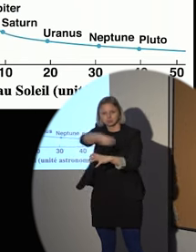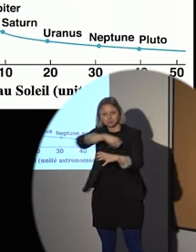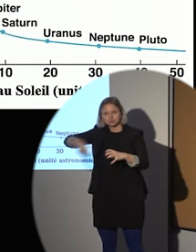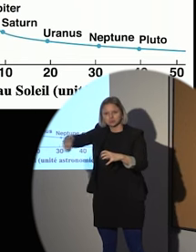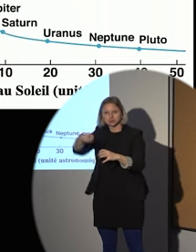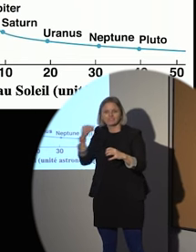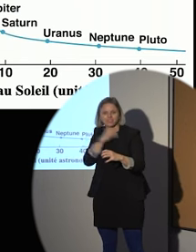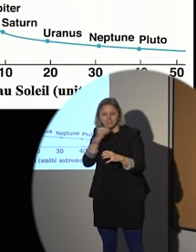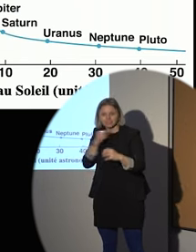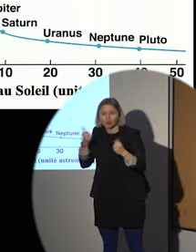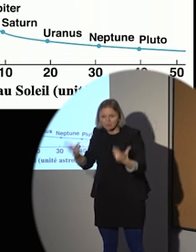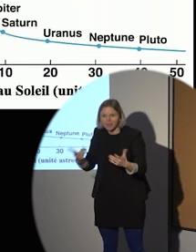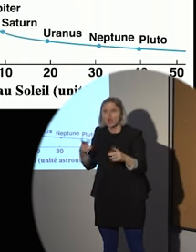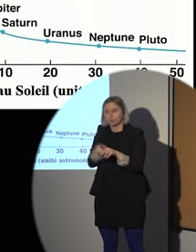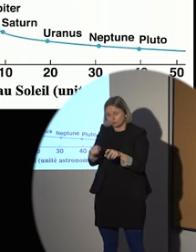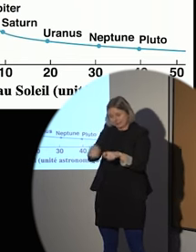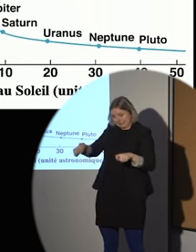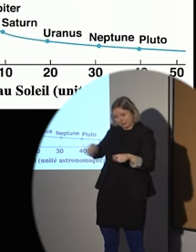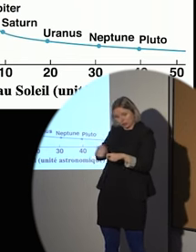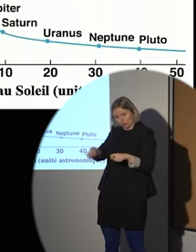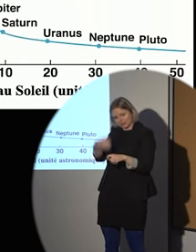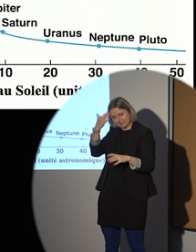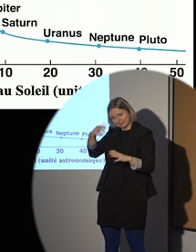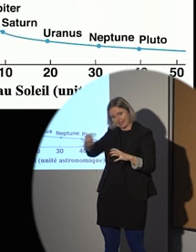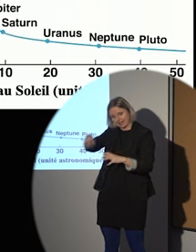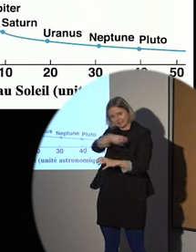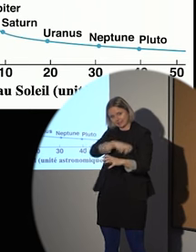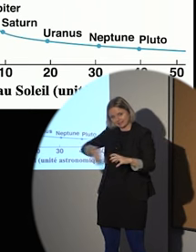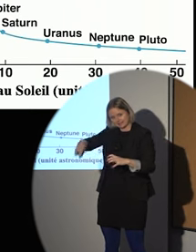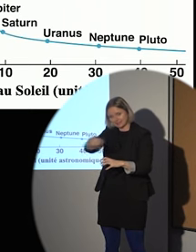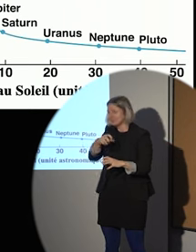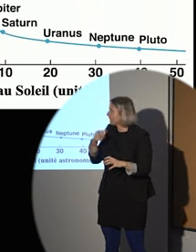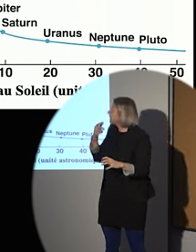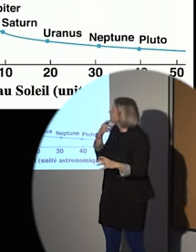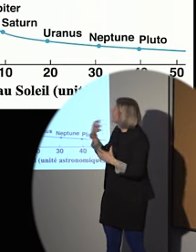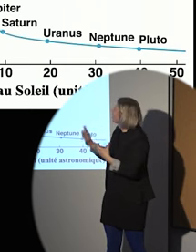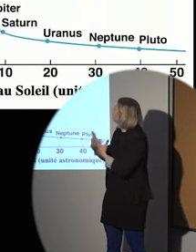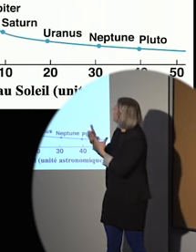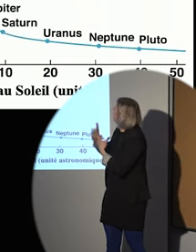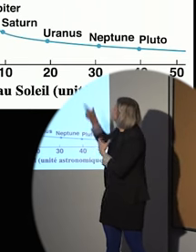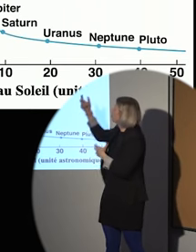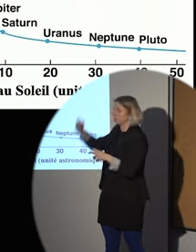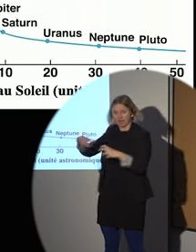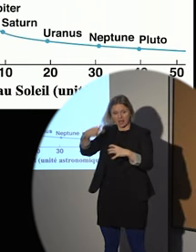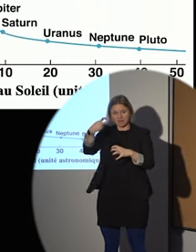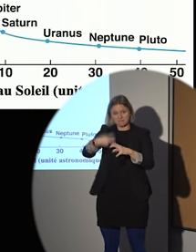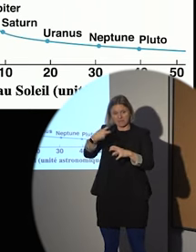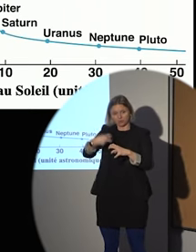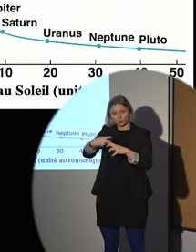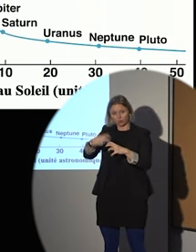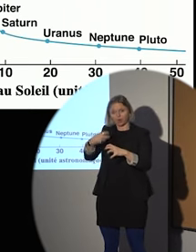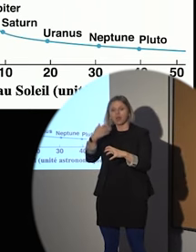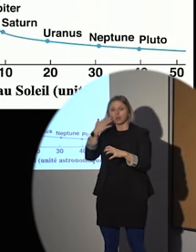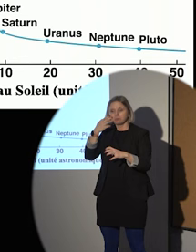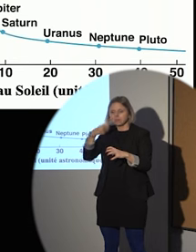que le pauvre Mercure est obligé de tourner à très très grande vitesse parce qu'il est là, Mercure, et que s'il ne tourne pas très vite, il